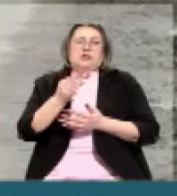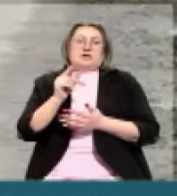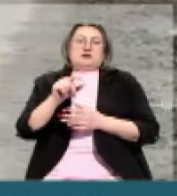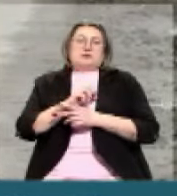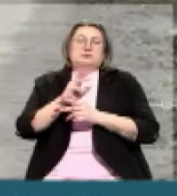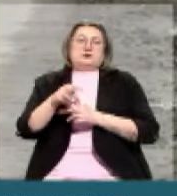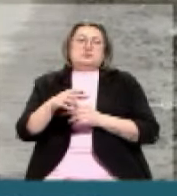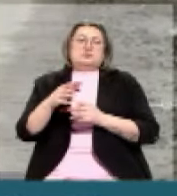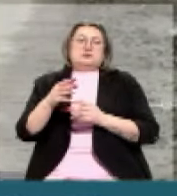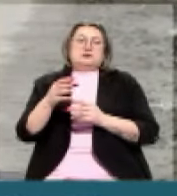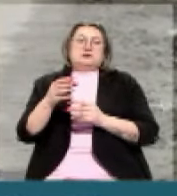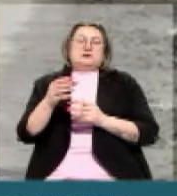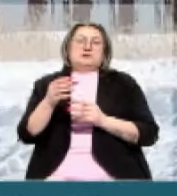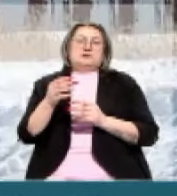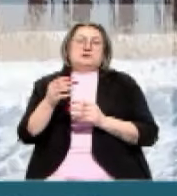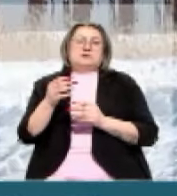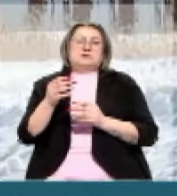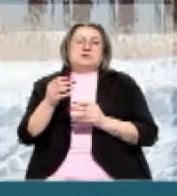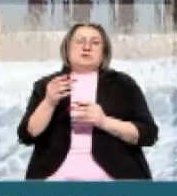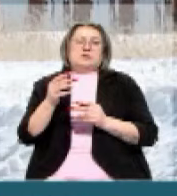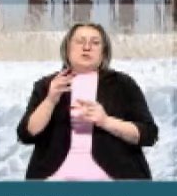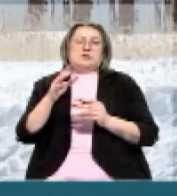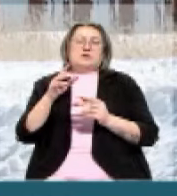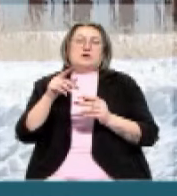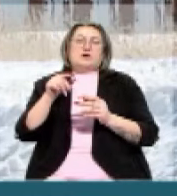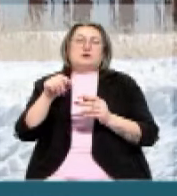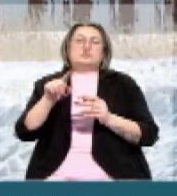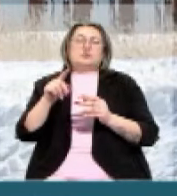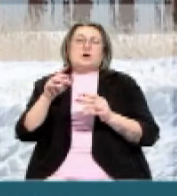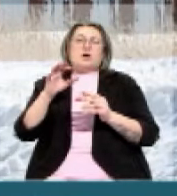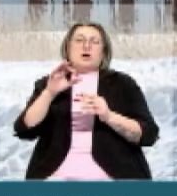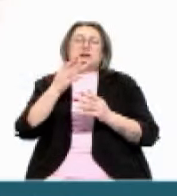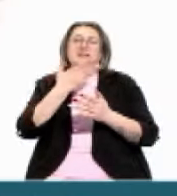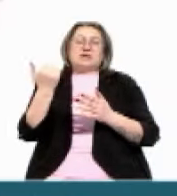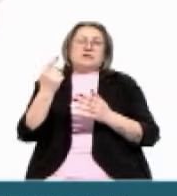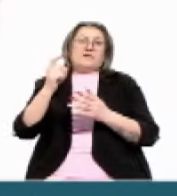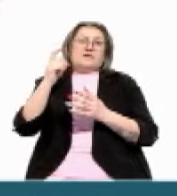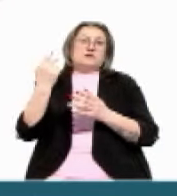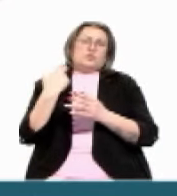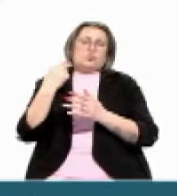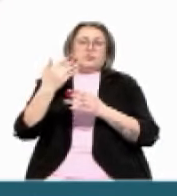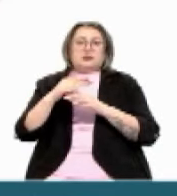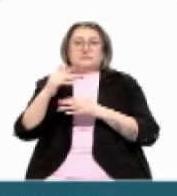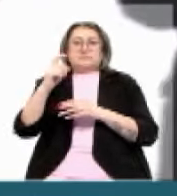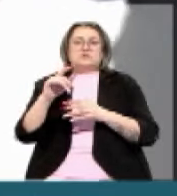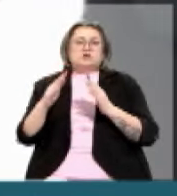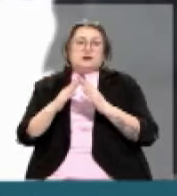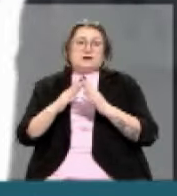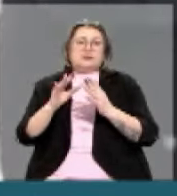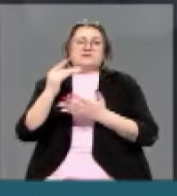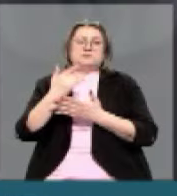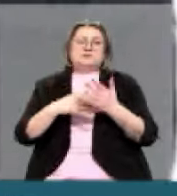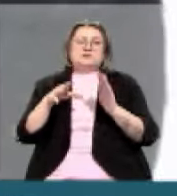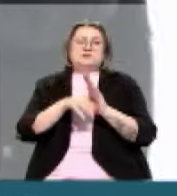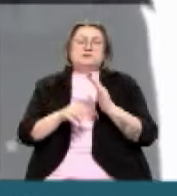үйге ауыртпалықтардың болмауын қамтамасыз ету қажет. Бұл ретте аумағында жұмыс берушілер тұрғын үйді салуды жоспарлайтын